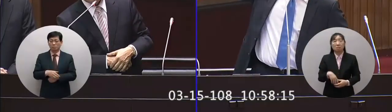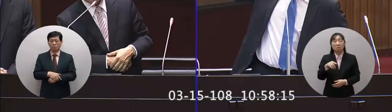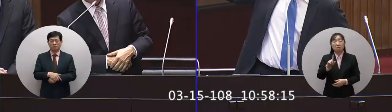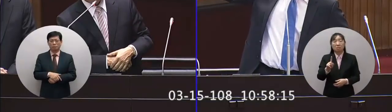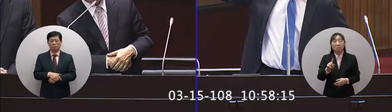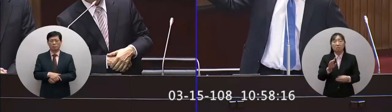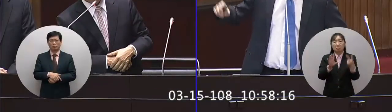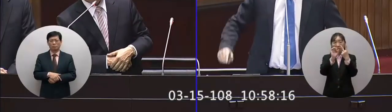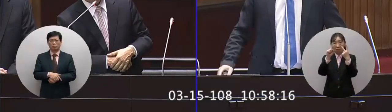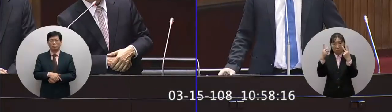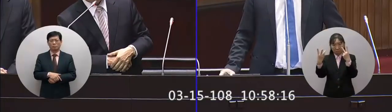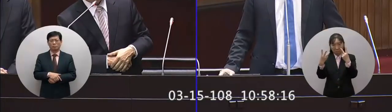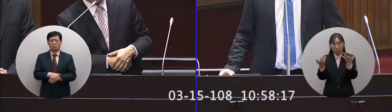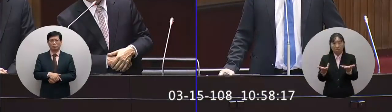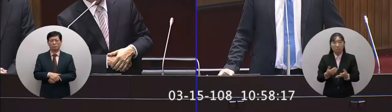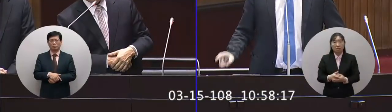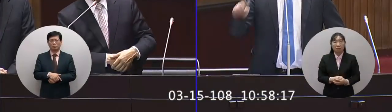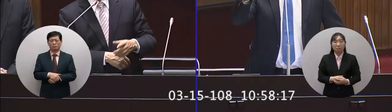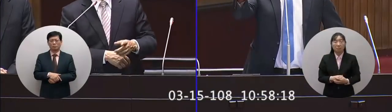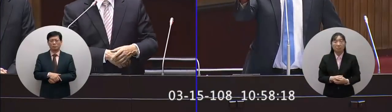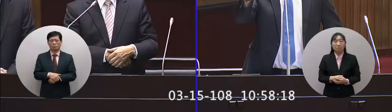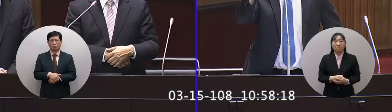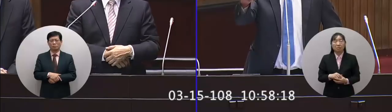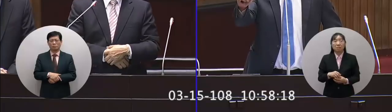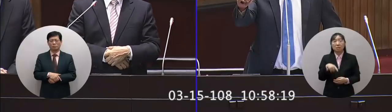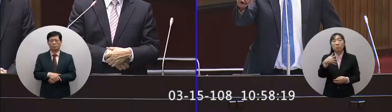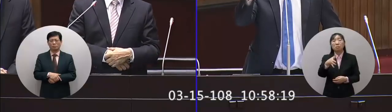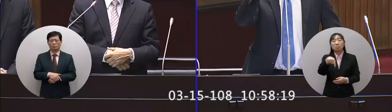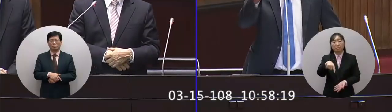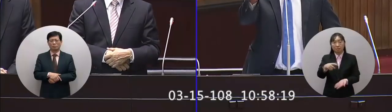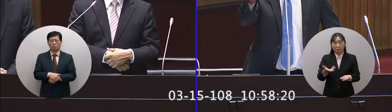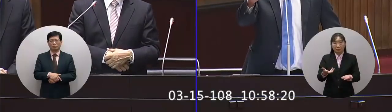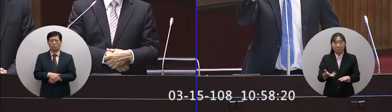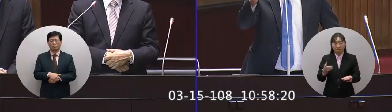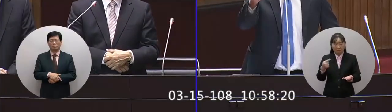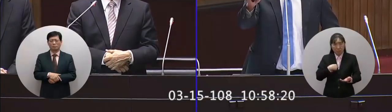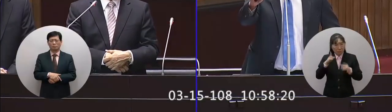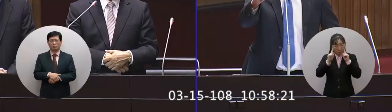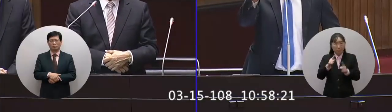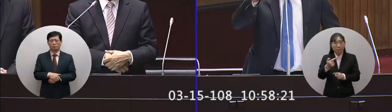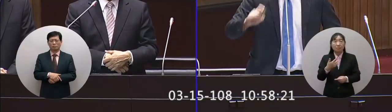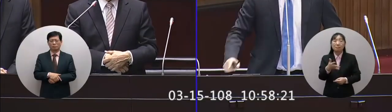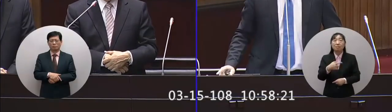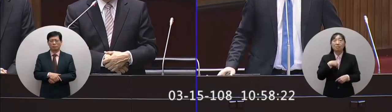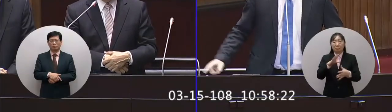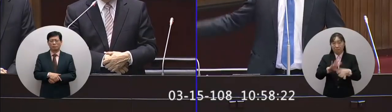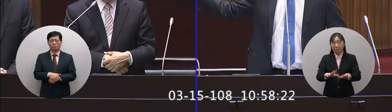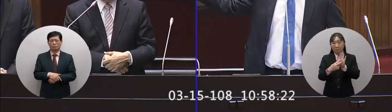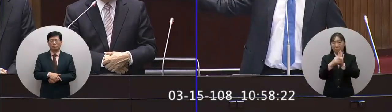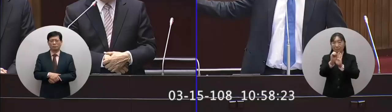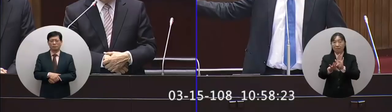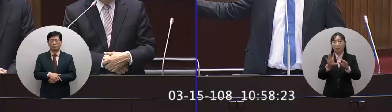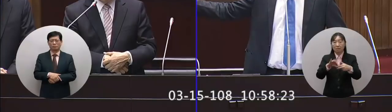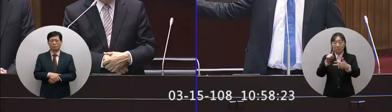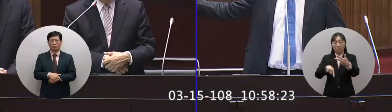个是在2013年的时候的事情。但是我为什么这件事情哈这么生气？因为我跟院长讲，因